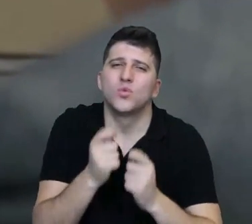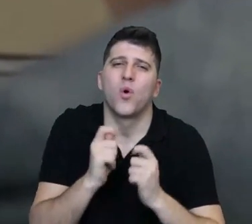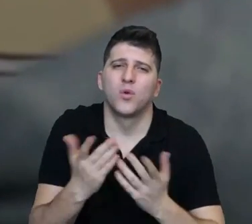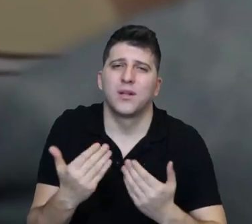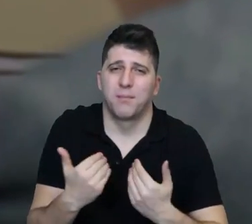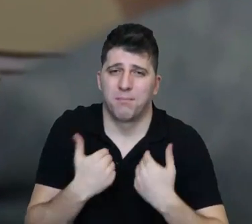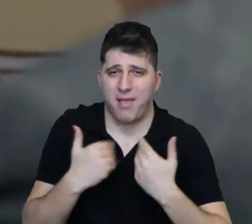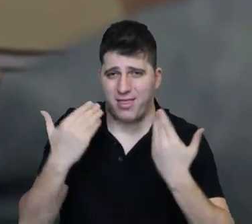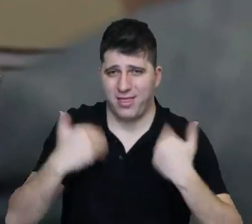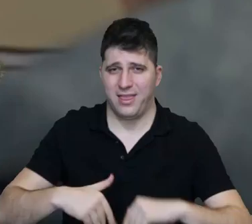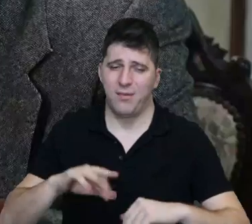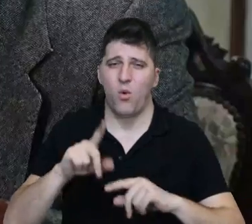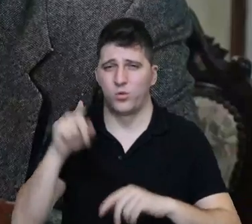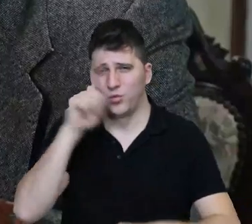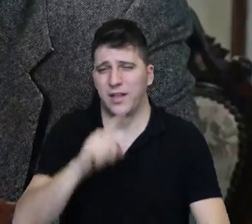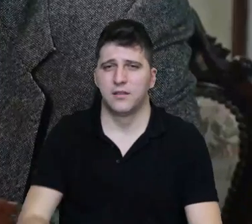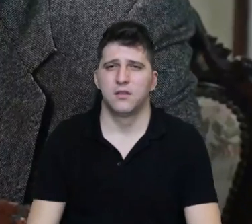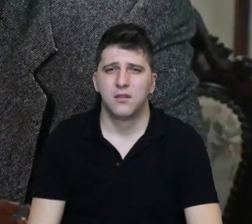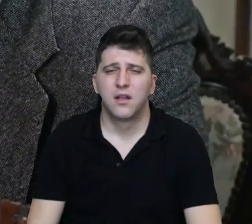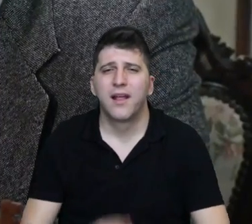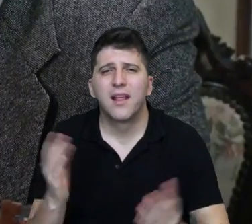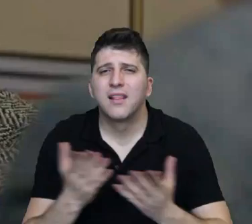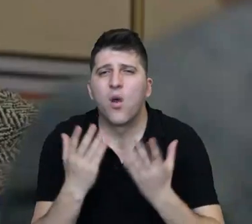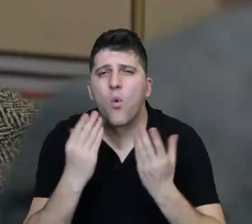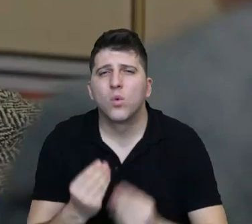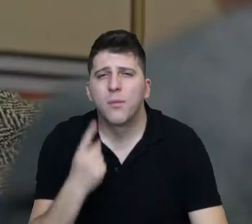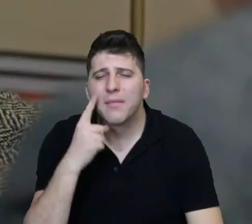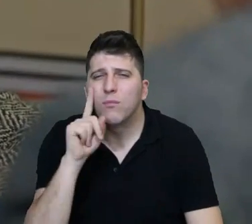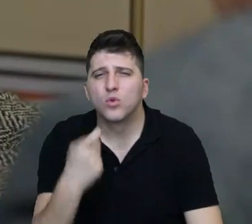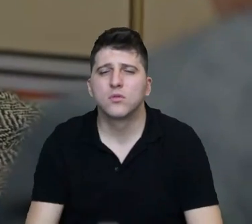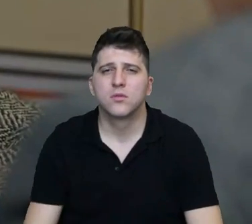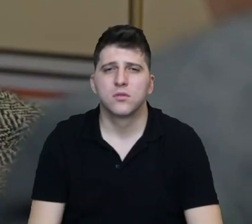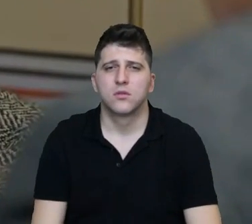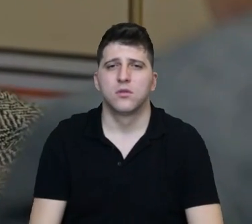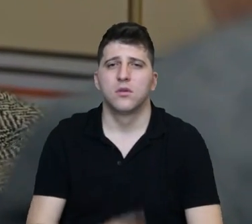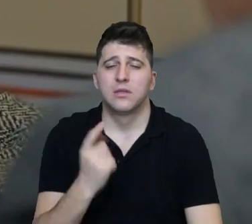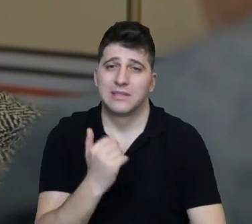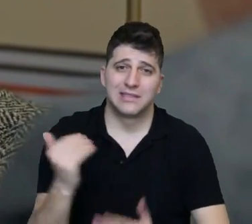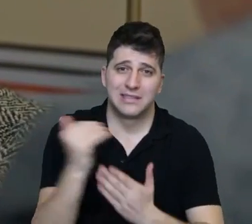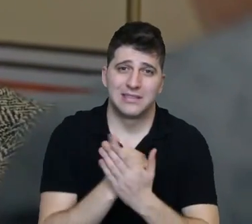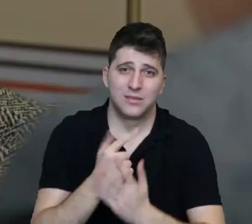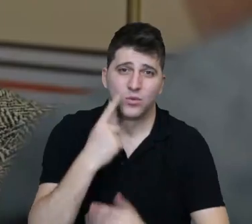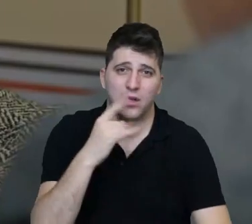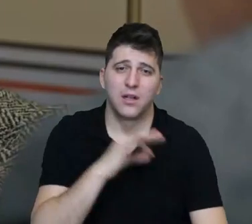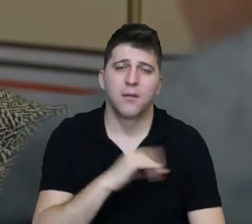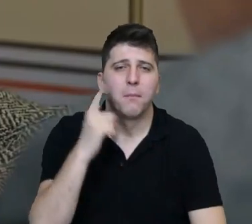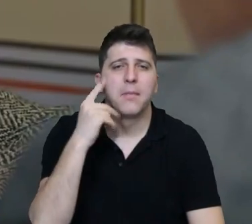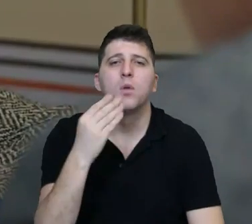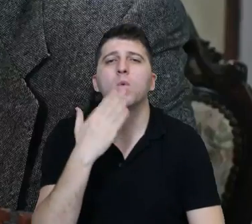biraz daha beni yansıtıyor ve o yüzden. Neler buldun bakalım? Öyle çok gelir getirecek bir bilgi yok